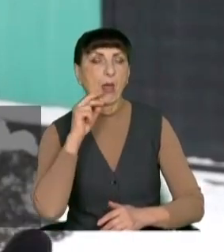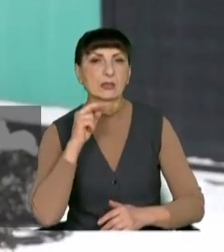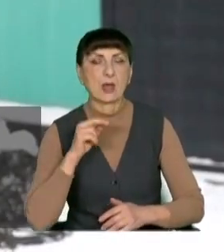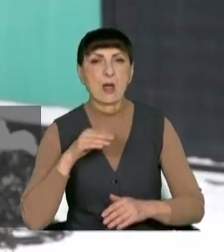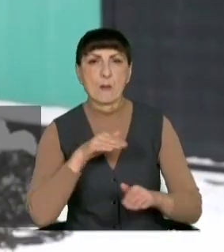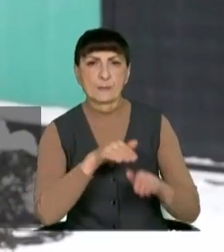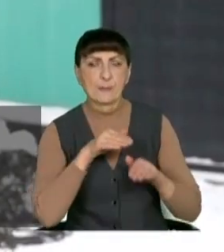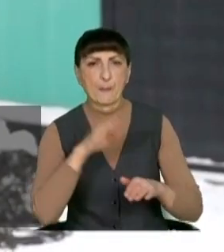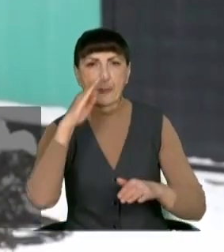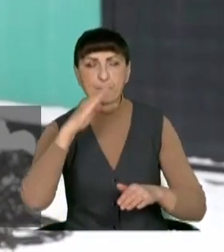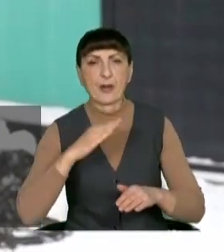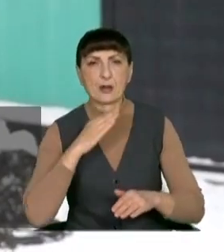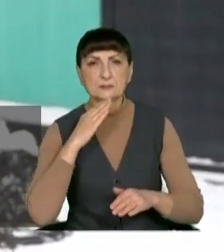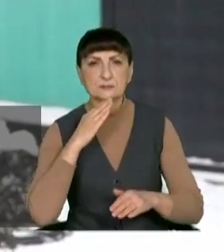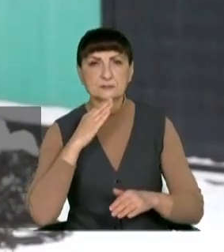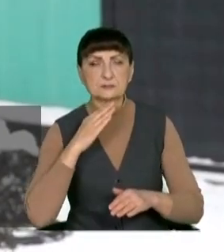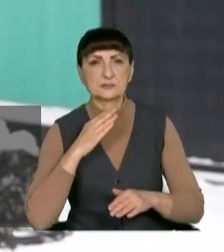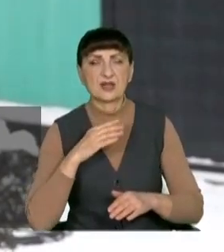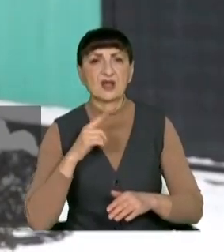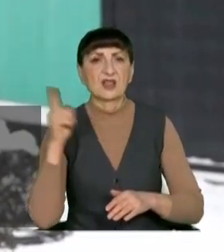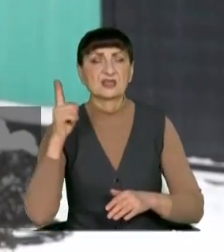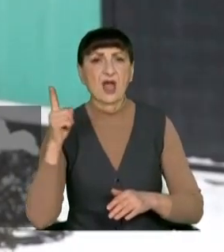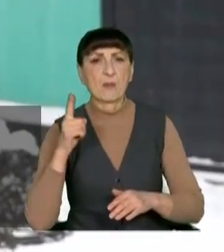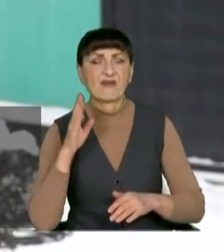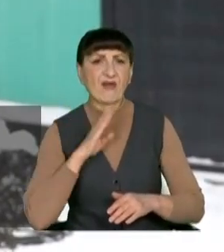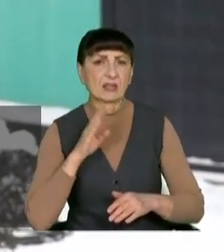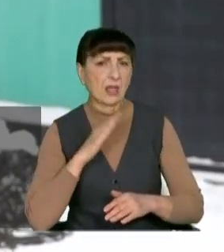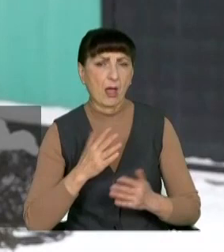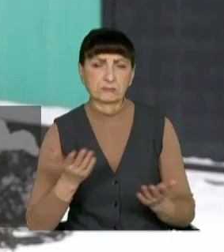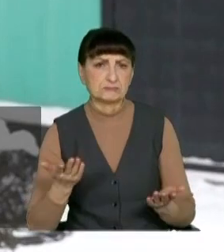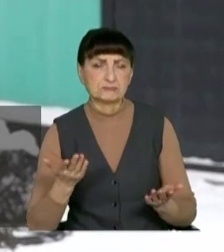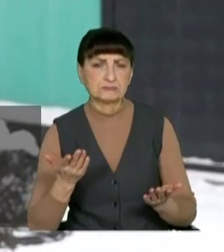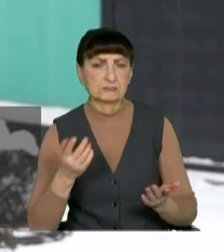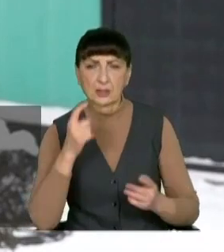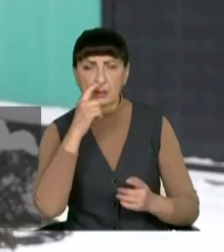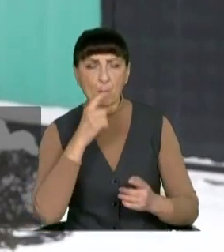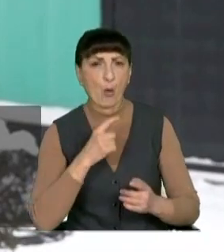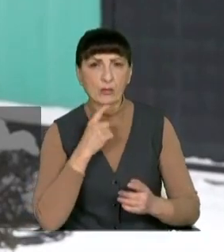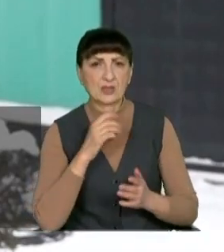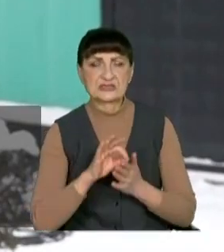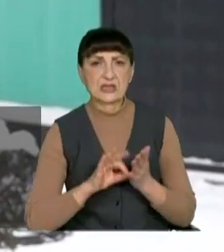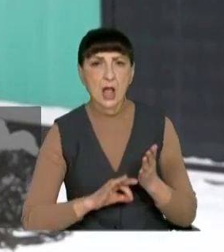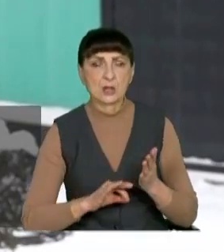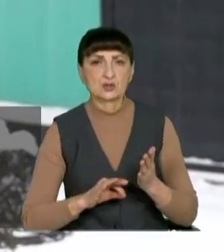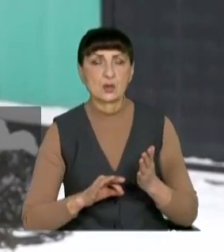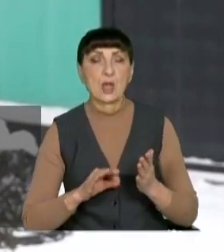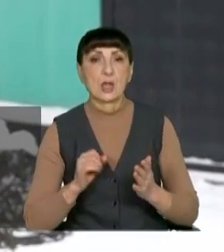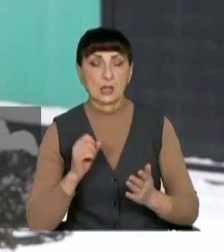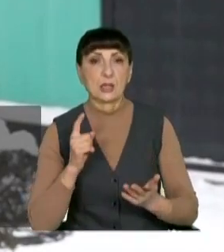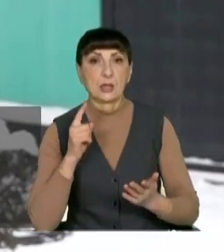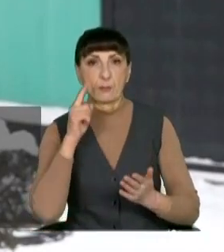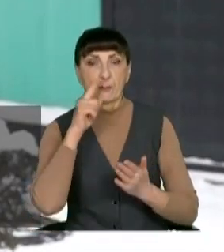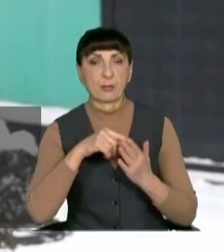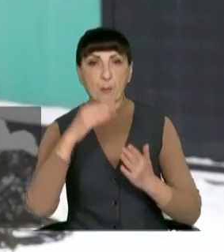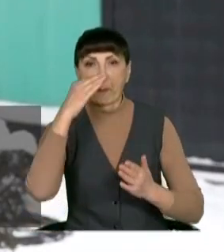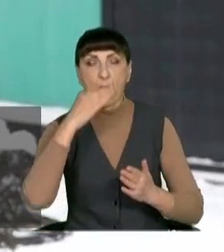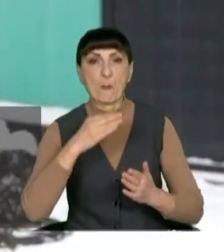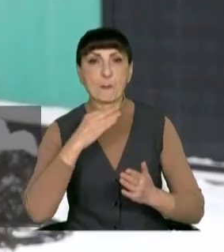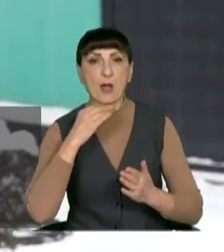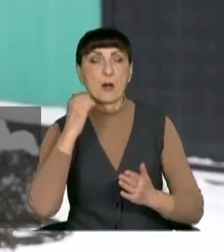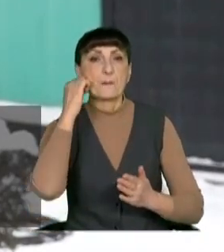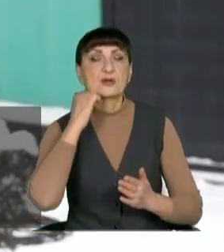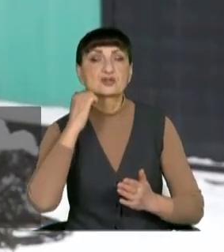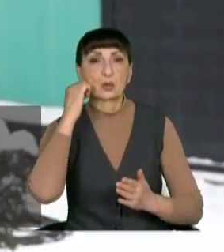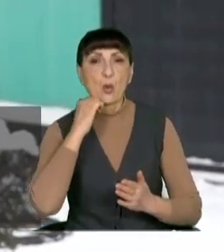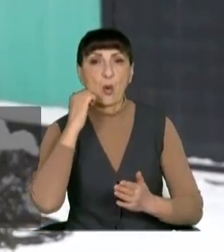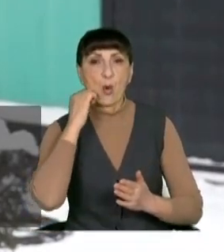отца. Говорит, там утечка воды, что ли. Не поняли сразу. И в этот момент отец мой, престарелого возраста